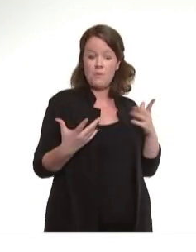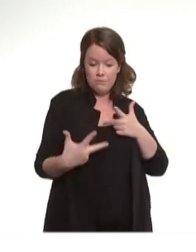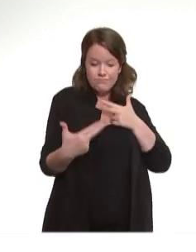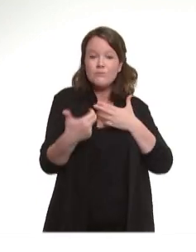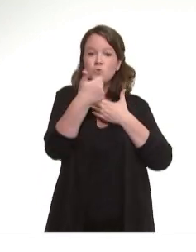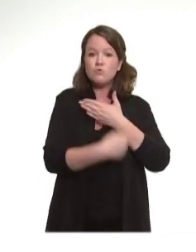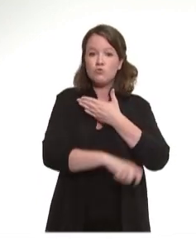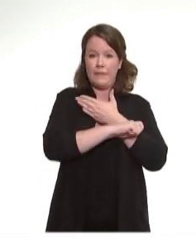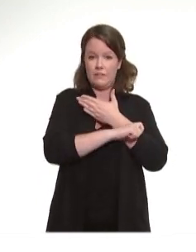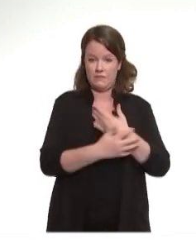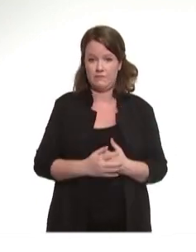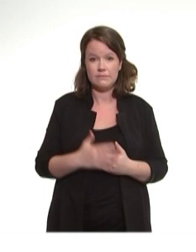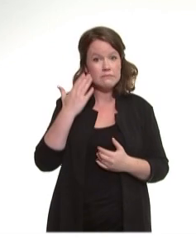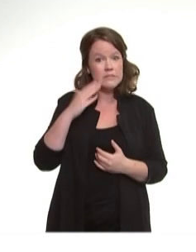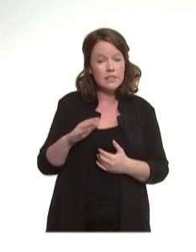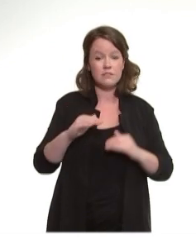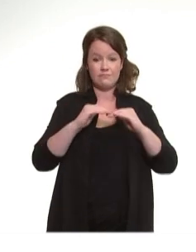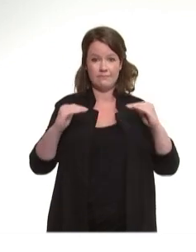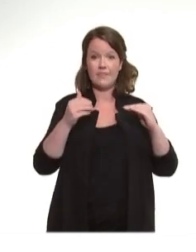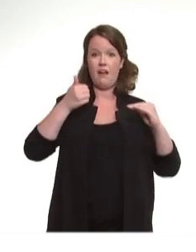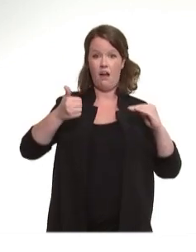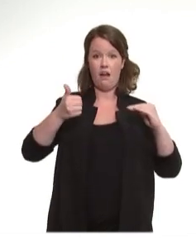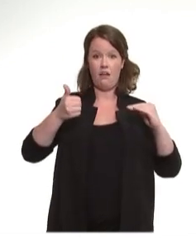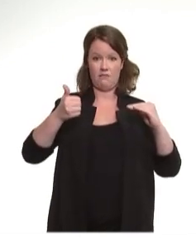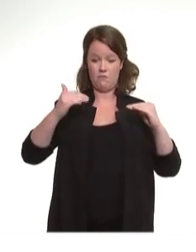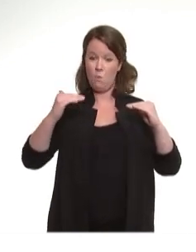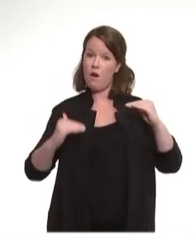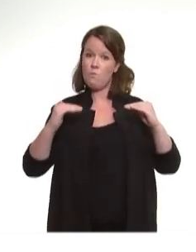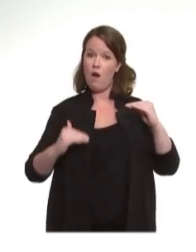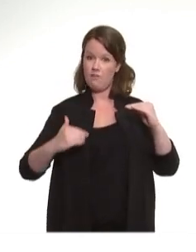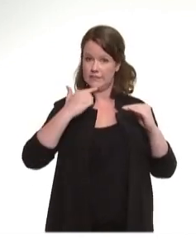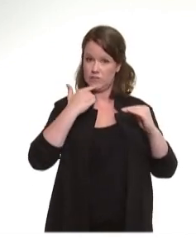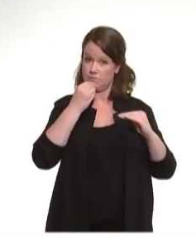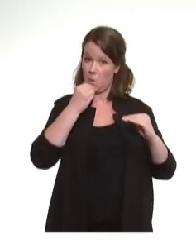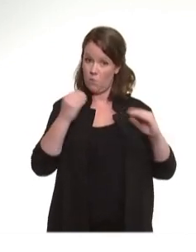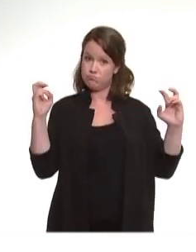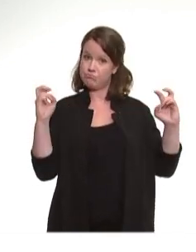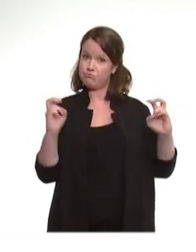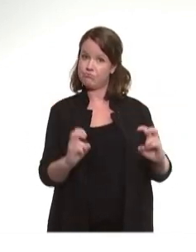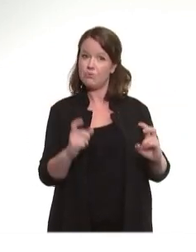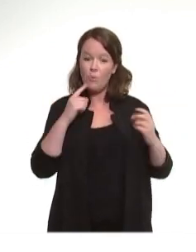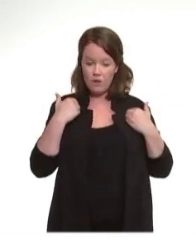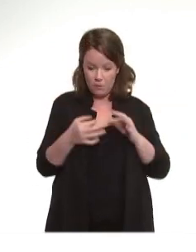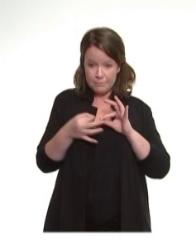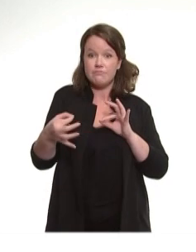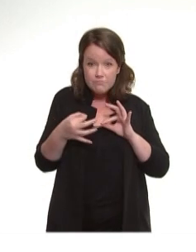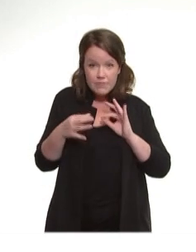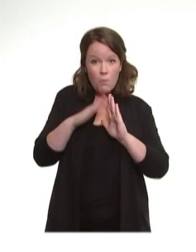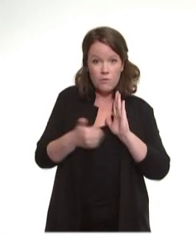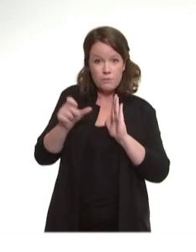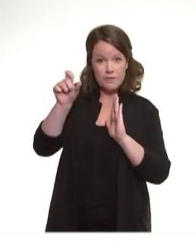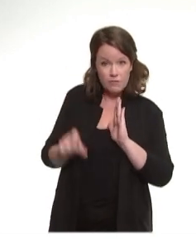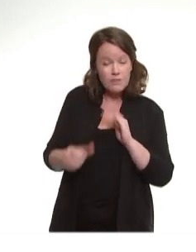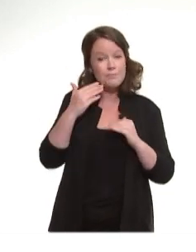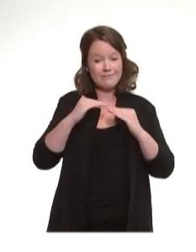je rappelle que si le r tombe en dessous de 1 ça veut dire qu'on est efficace et qu'on freine l'épidémie s'il est au dessus de 1 ça veut dire que